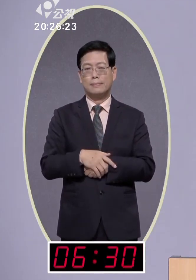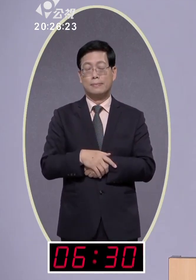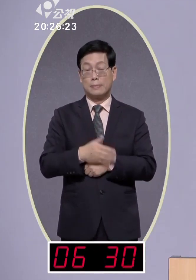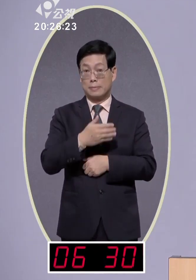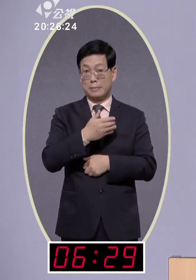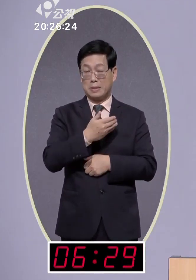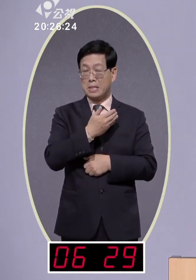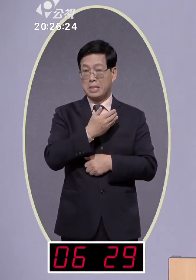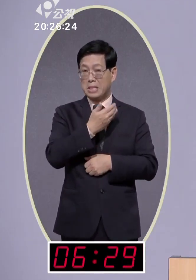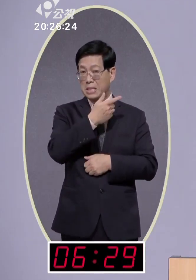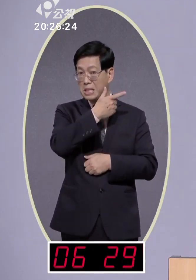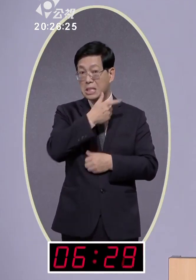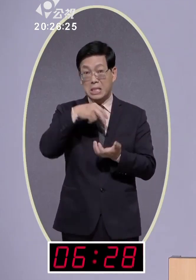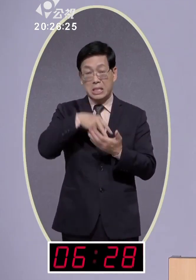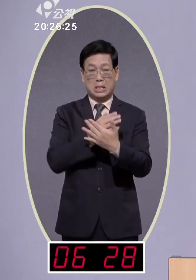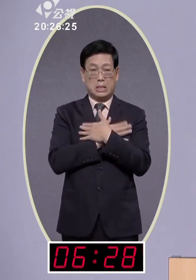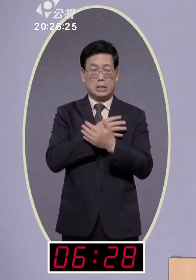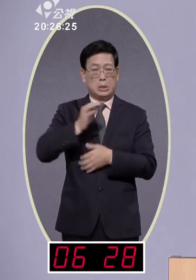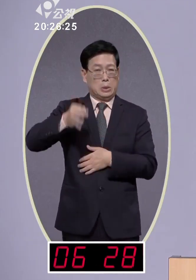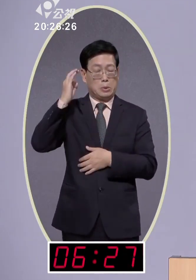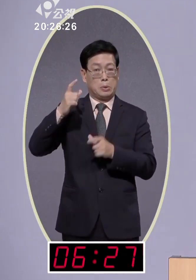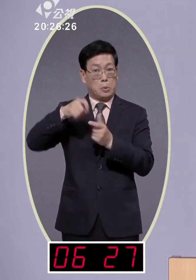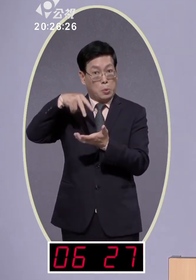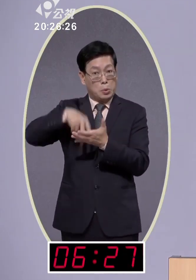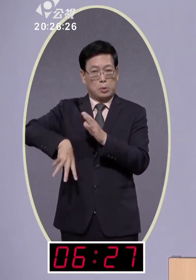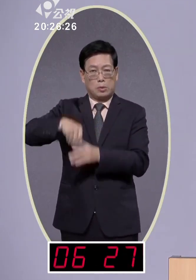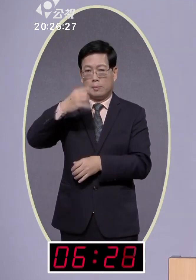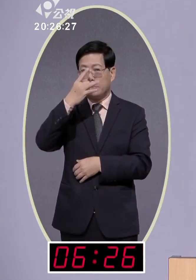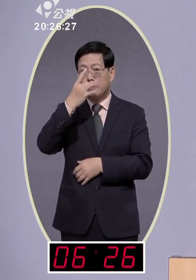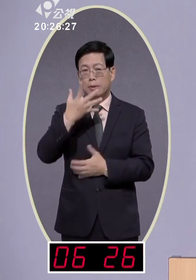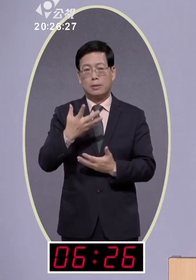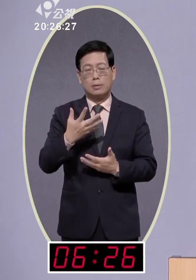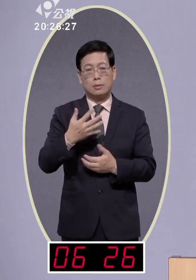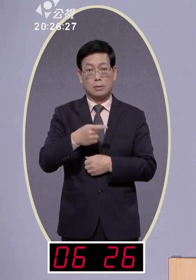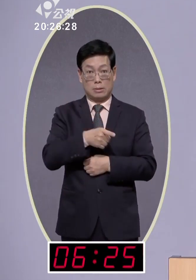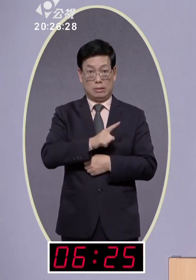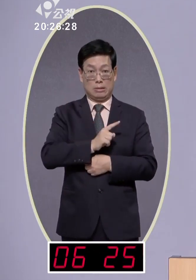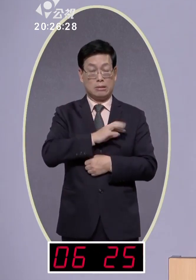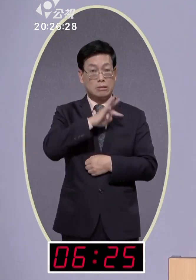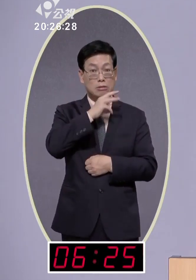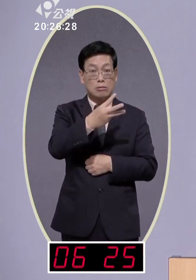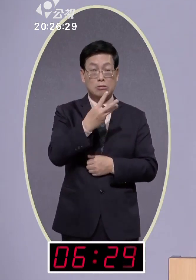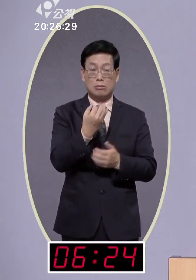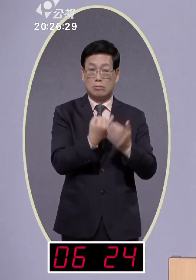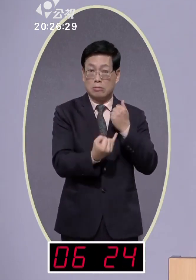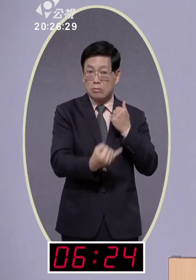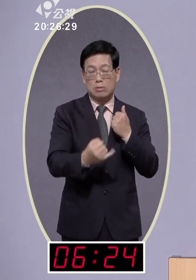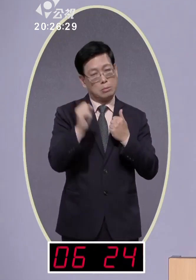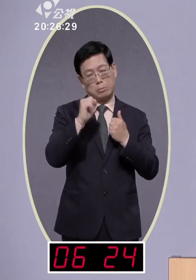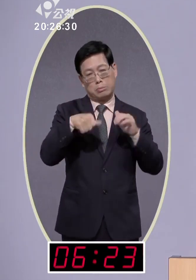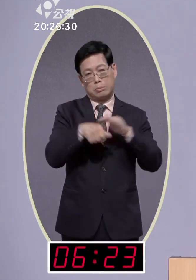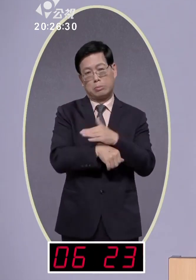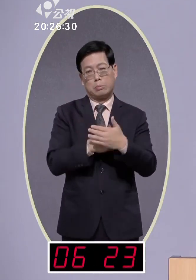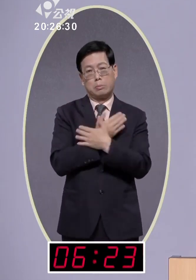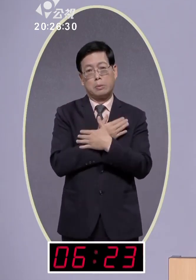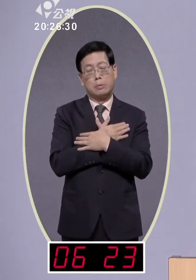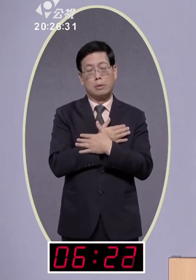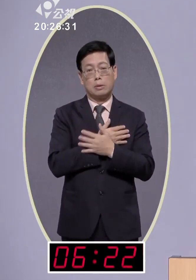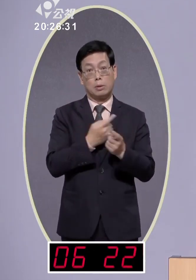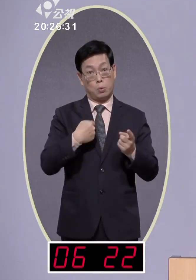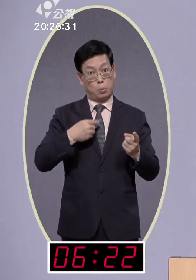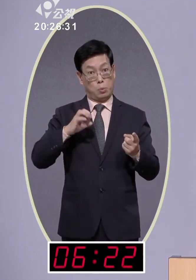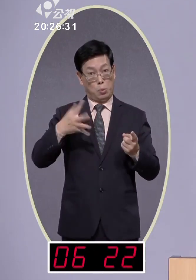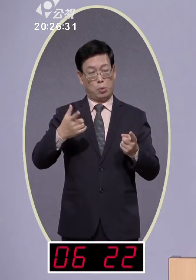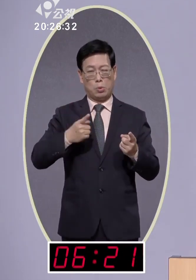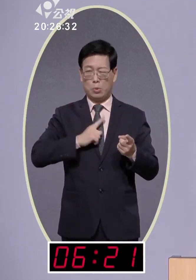私立幼儿园太贵，公立抽签抽不到，他的3岁的孙女没有办法上幼儿园。这就是我为